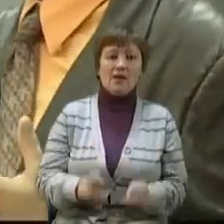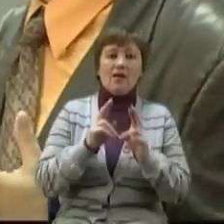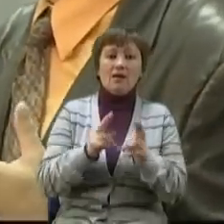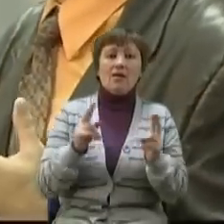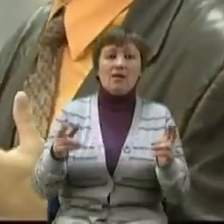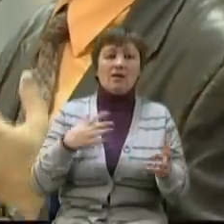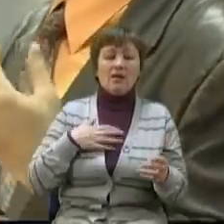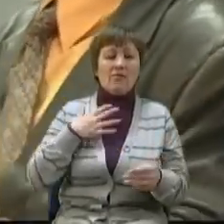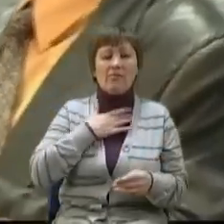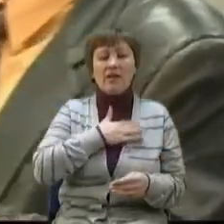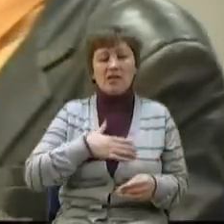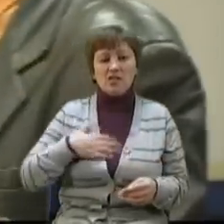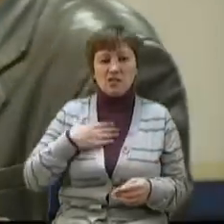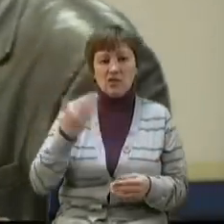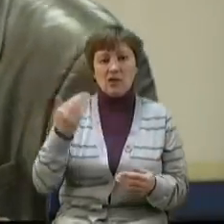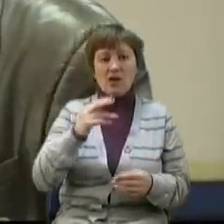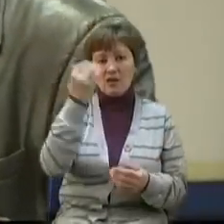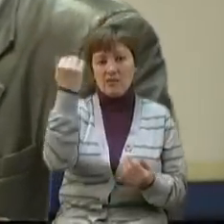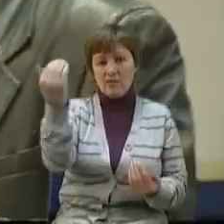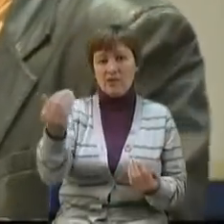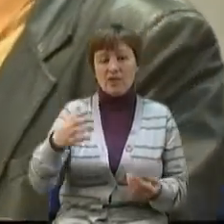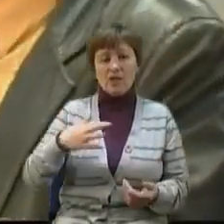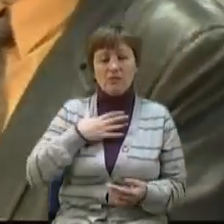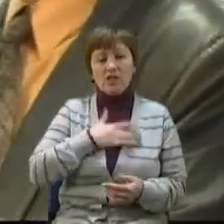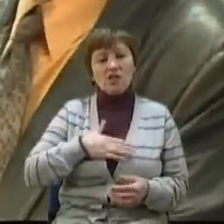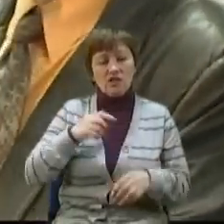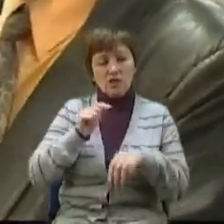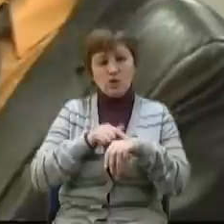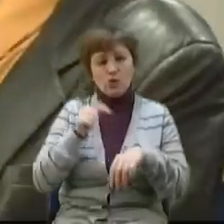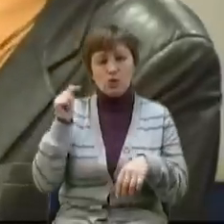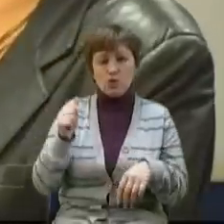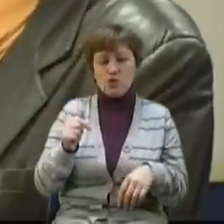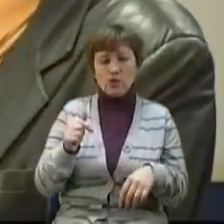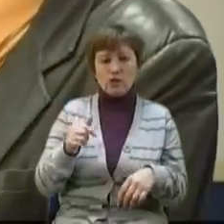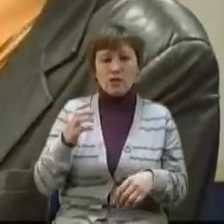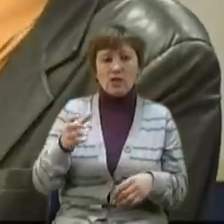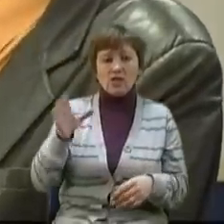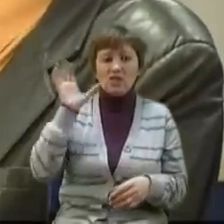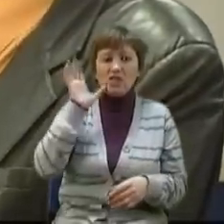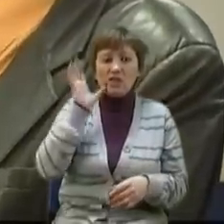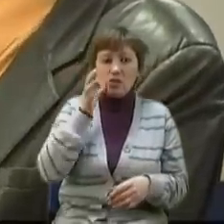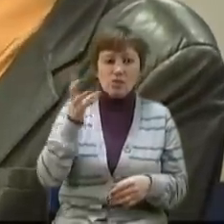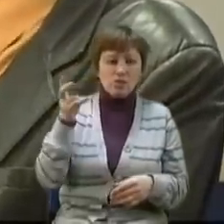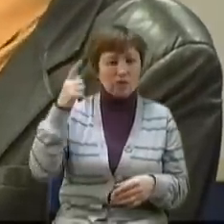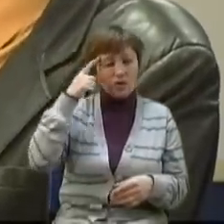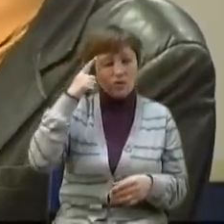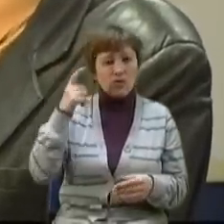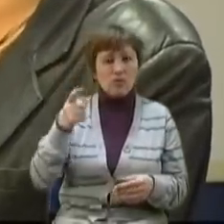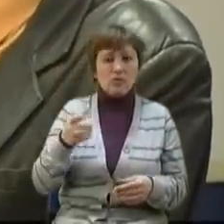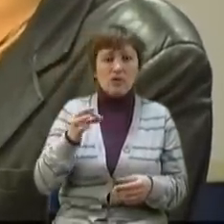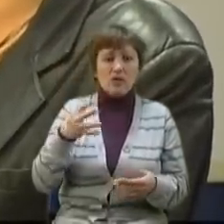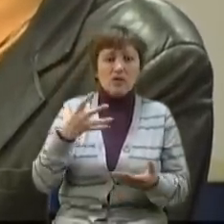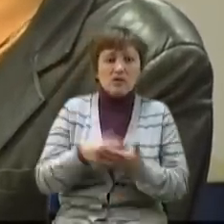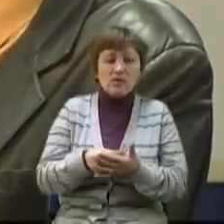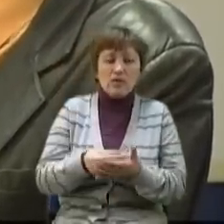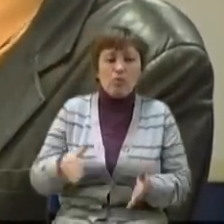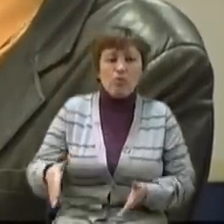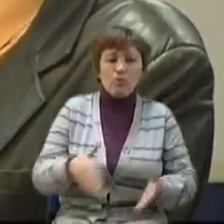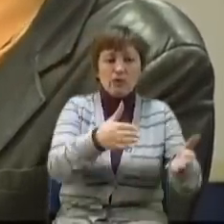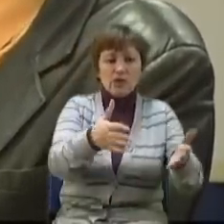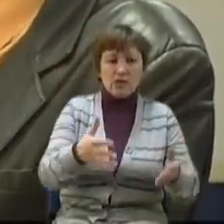я переживаю или как вы переживаете? Насколько серьезно надо задуматься о вот своем пути спасения?